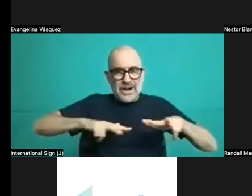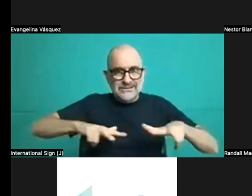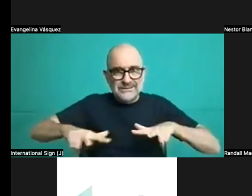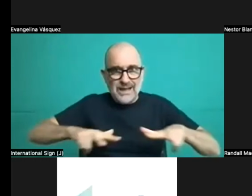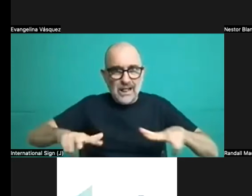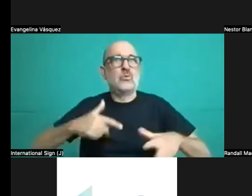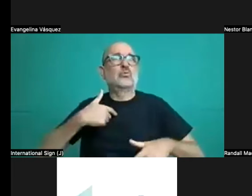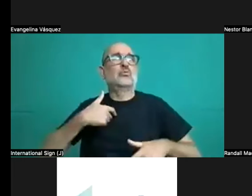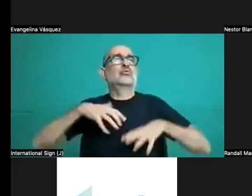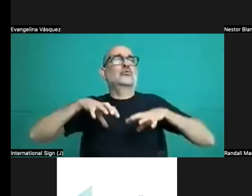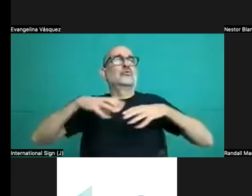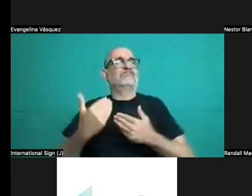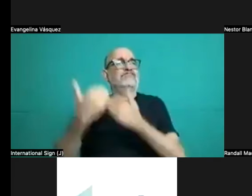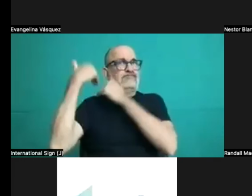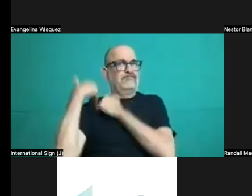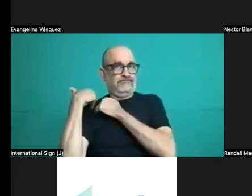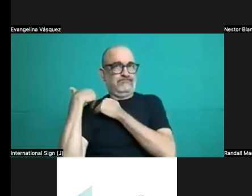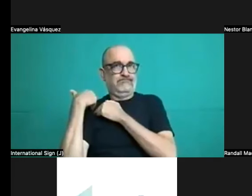c'est